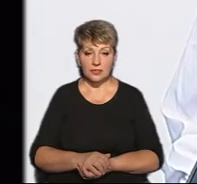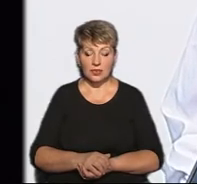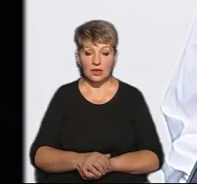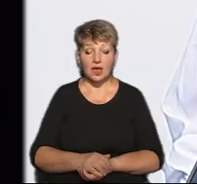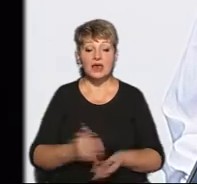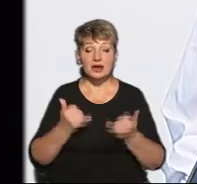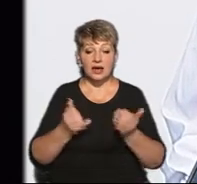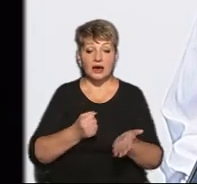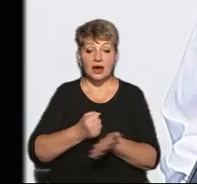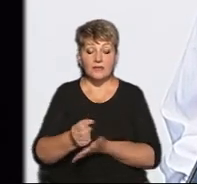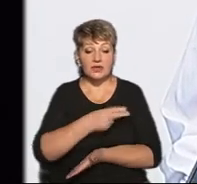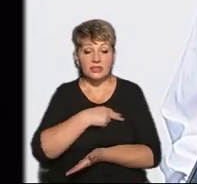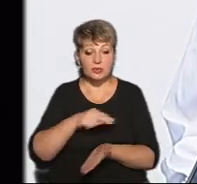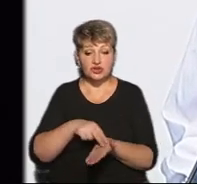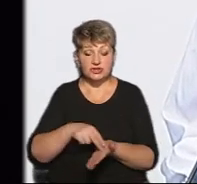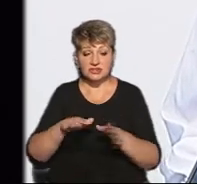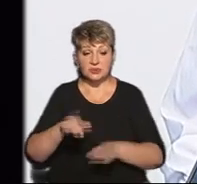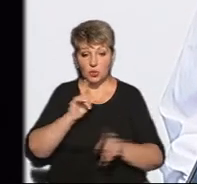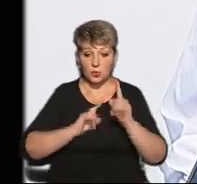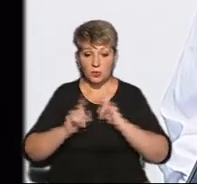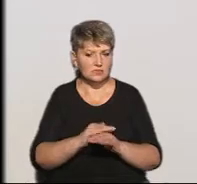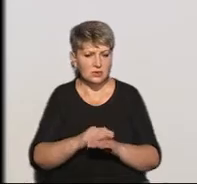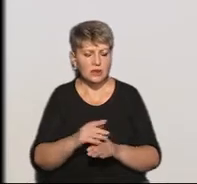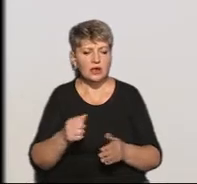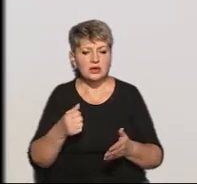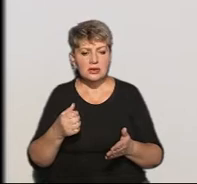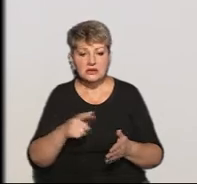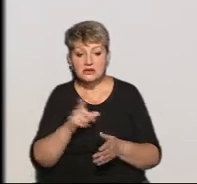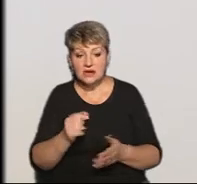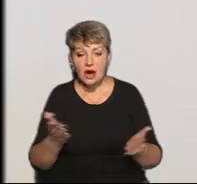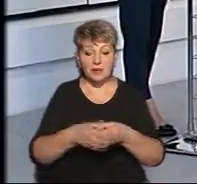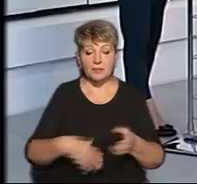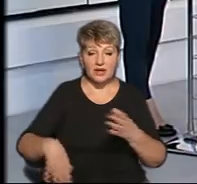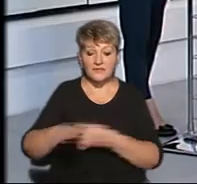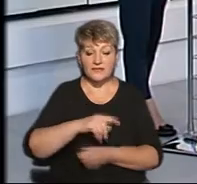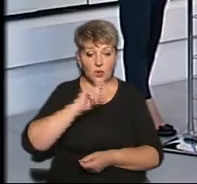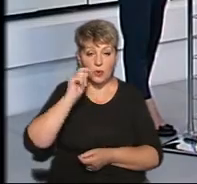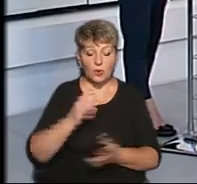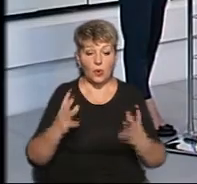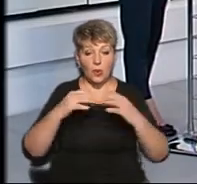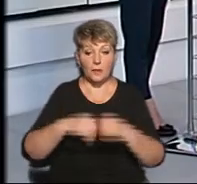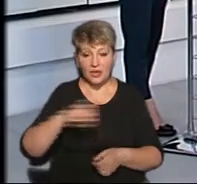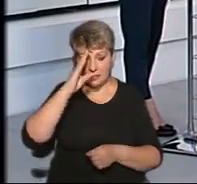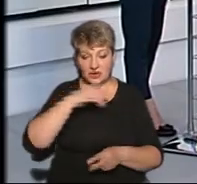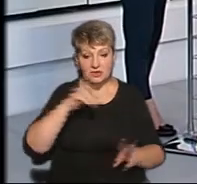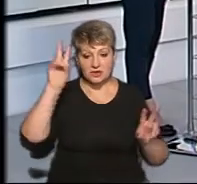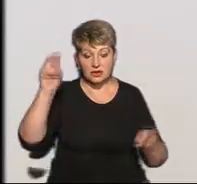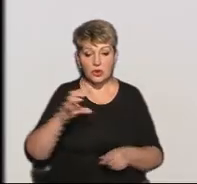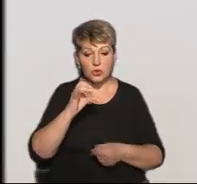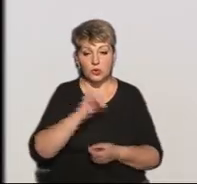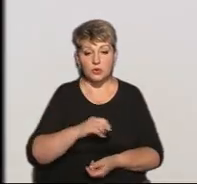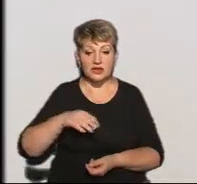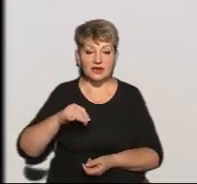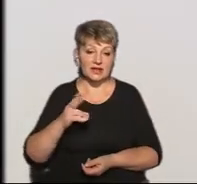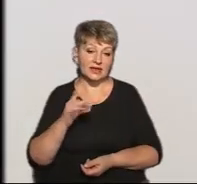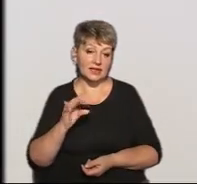У студії кандидат у депутати Черкаської міської ради від політичної партії «Всеукраїнське об'єднання «Батьківщина» Юрій Тренкін. Вітаю вас. Вітаю